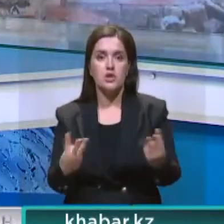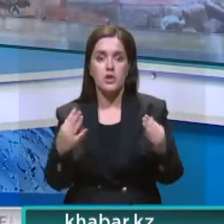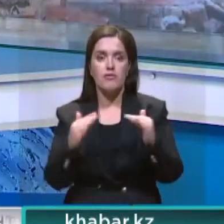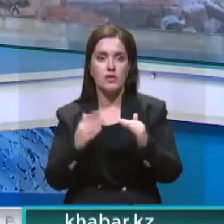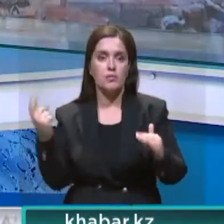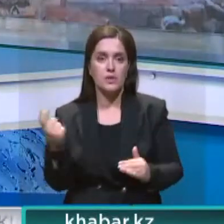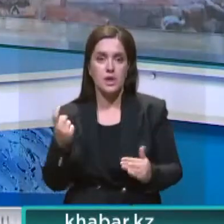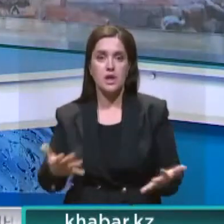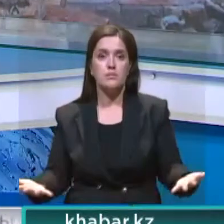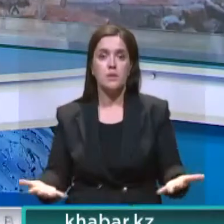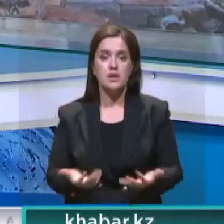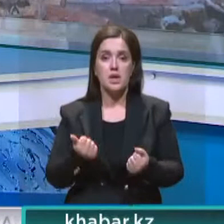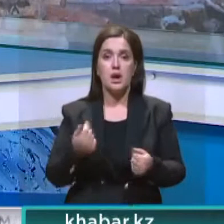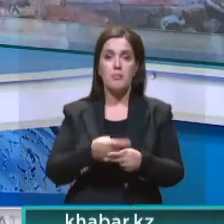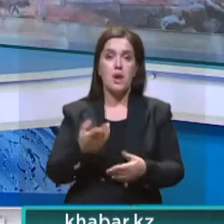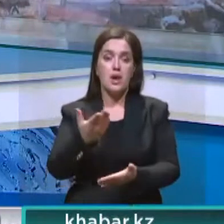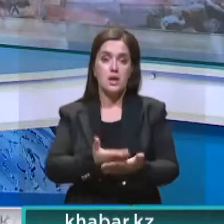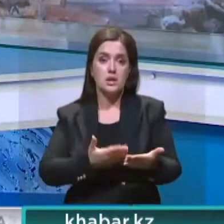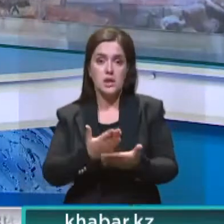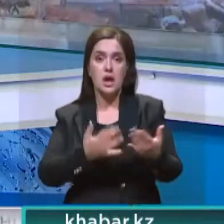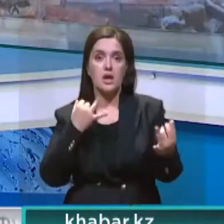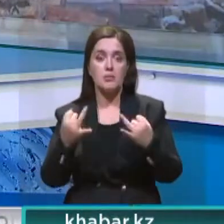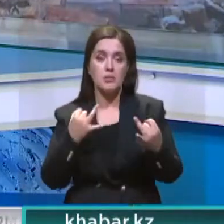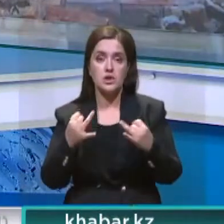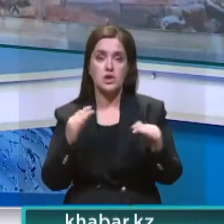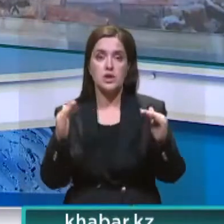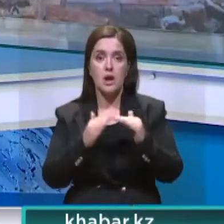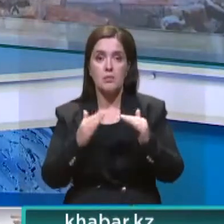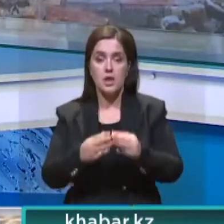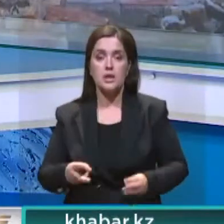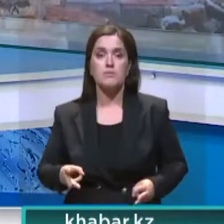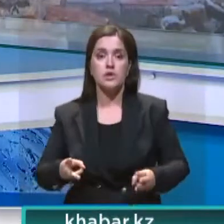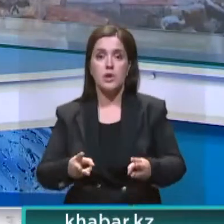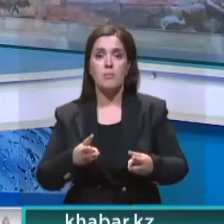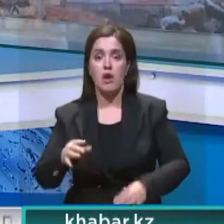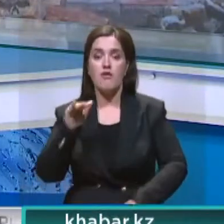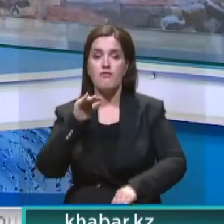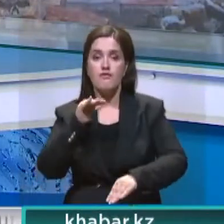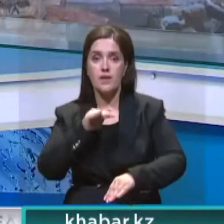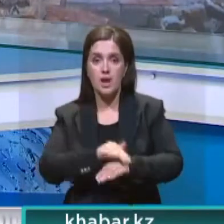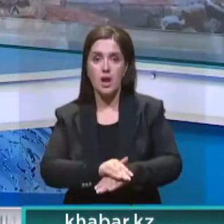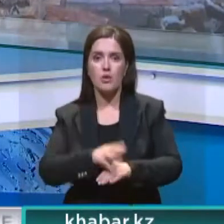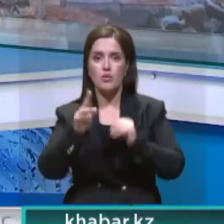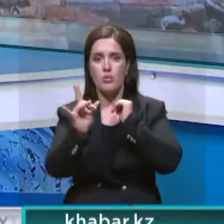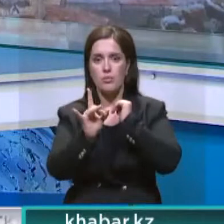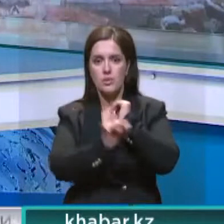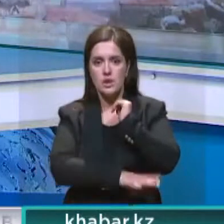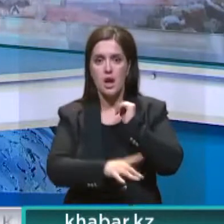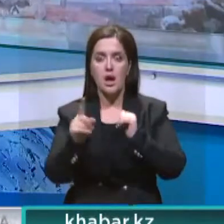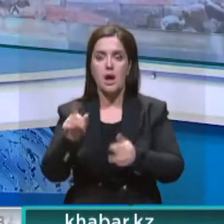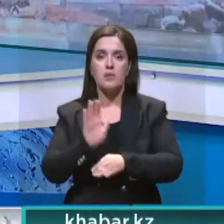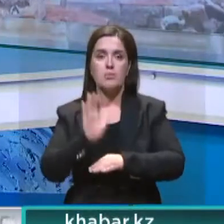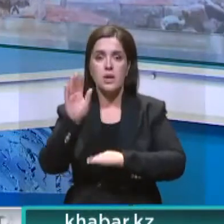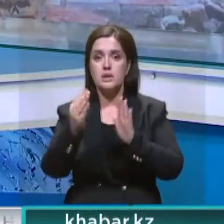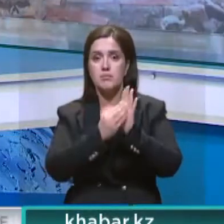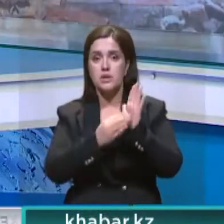пожаров в частном секторе. И вот спасатели не только проводят разъяснительные беседы с жителями домов с печным отоплением, выявляя в рейдах малоимущих граждан,